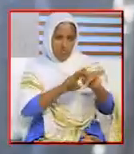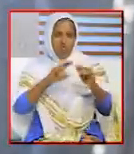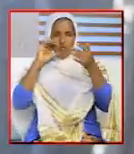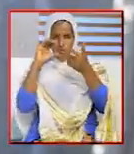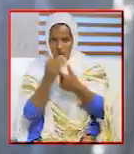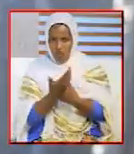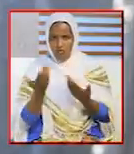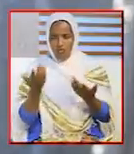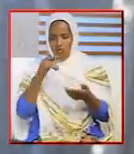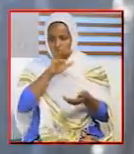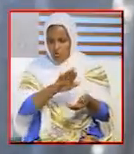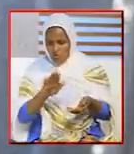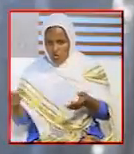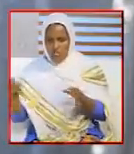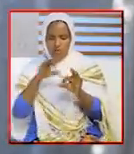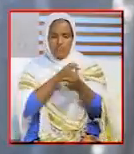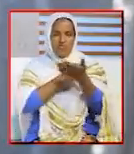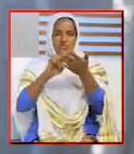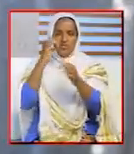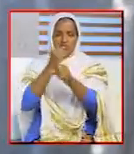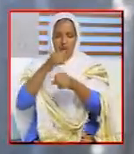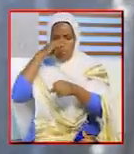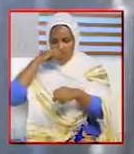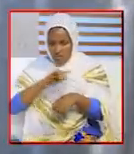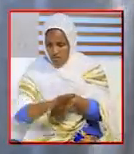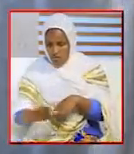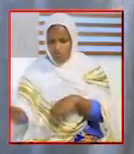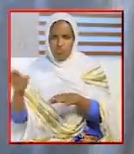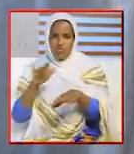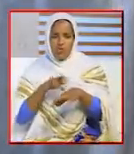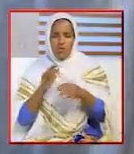ይሆናሉ። የመንፈስ ቅዱስ ሥራ በሕፃናቱ